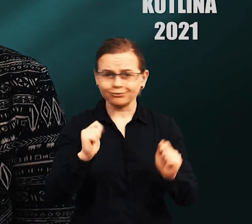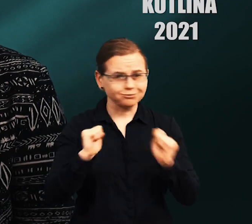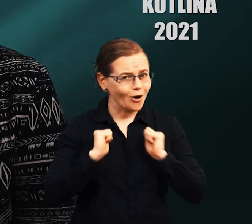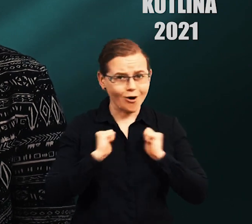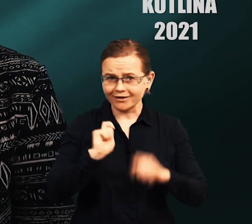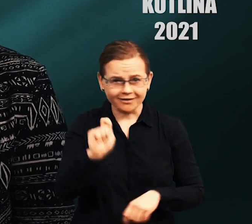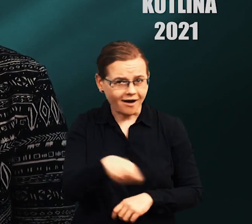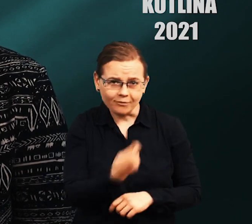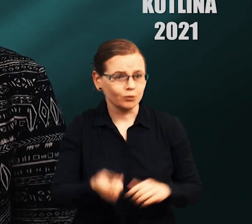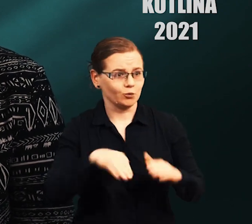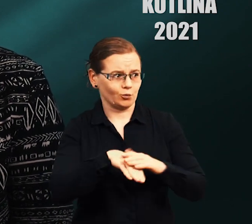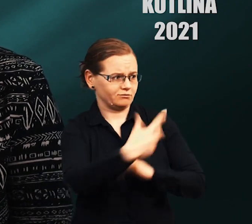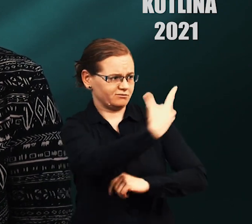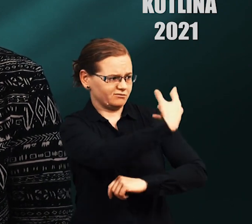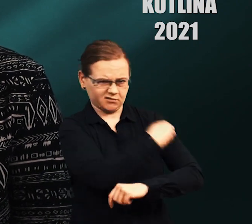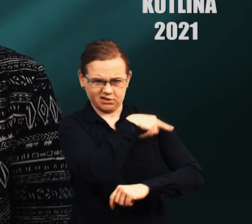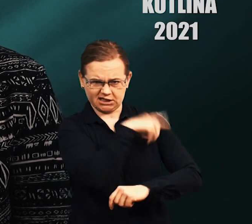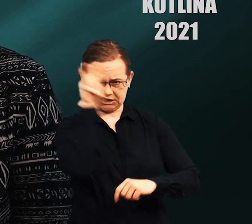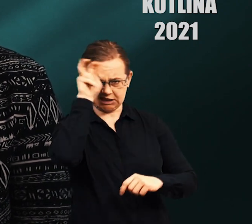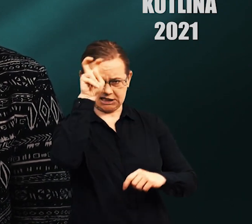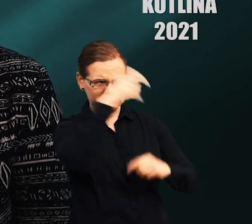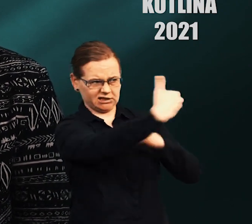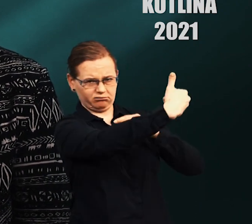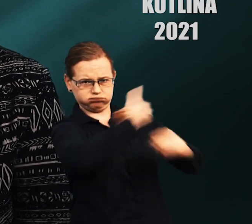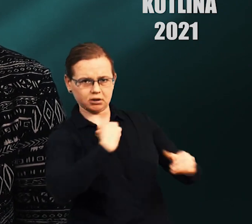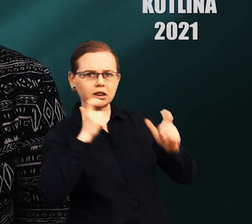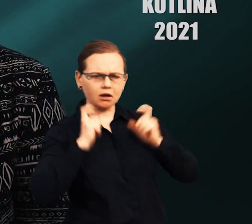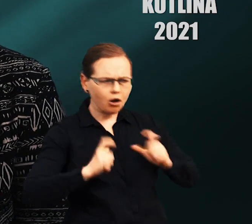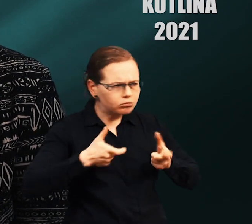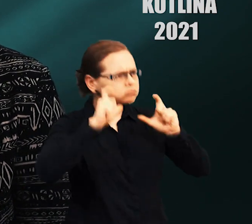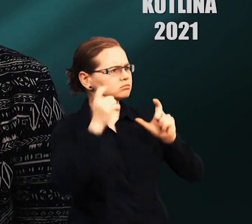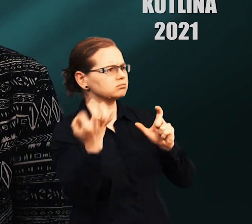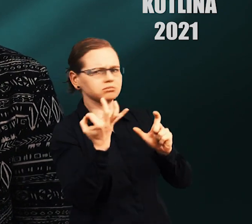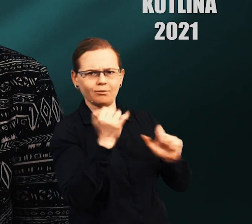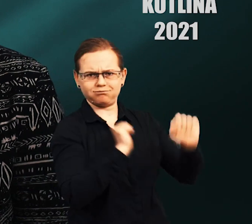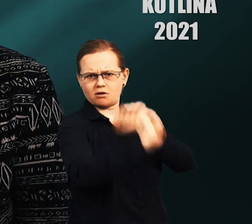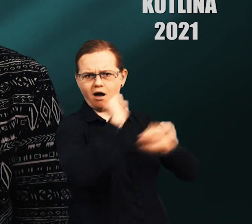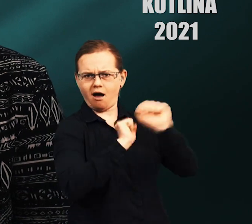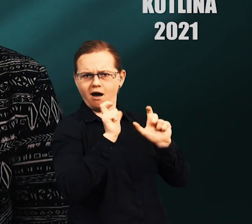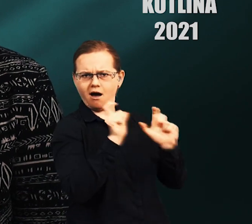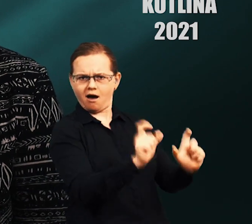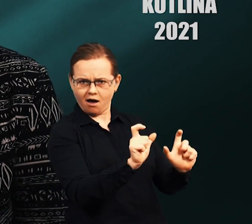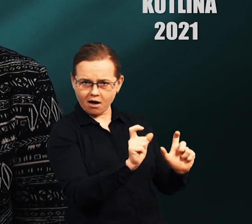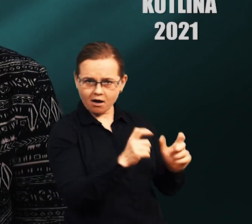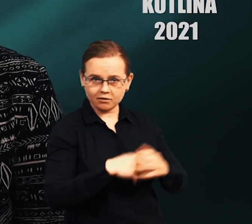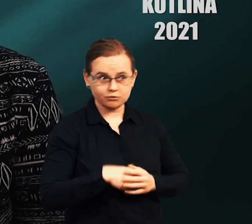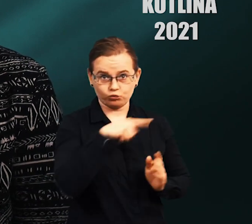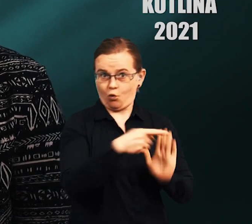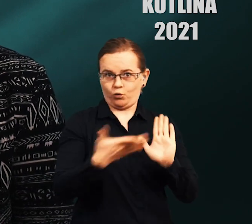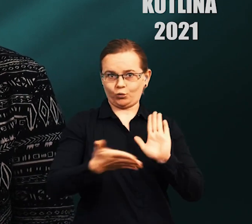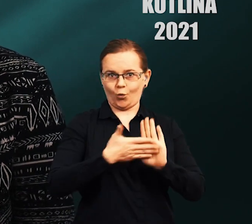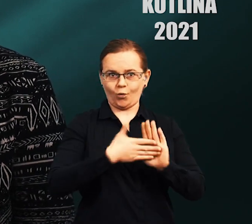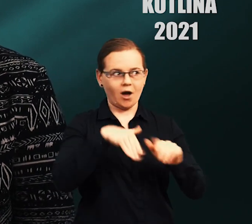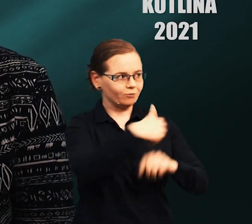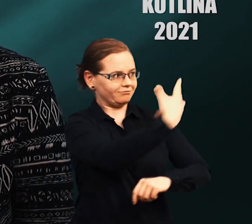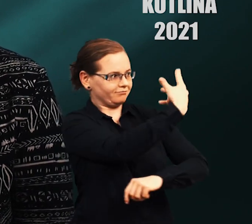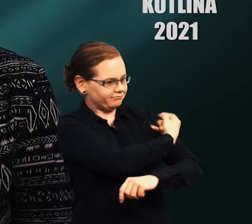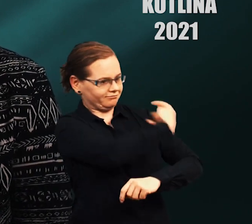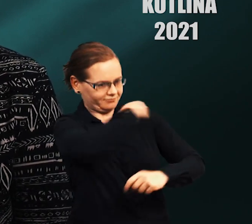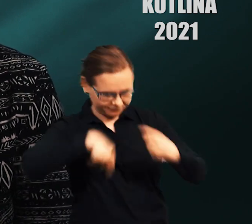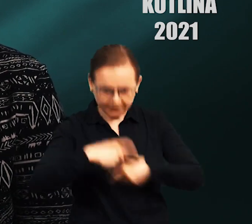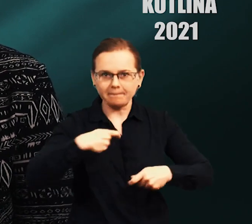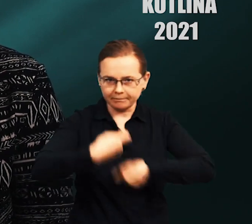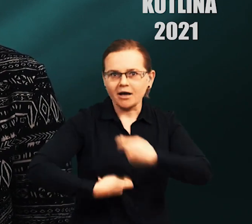nebo mít zadunutí v místě v pichu. Není to ale nic, čeho byste se měli obávat. Je to normální reakce našeho imunitního